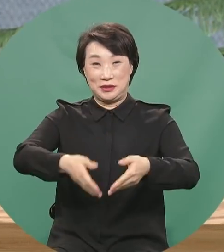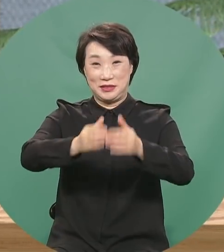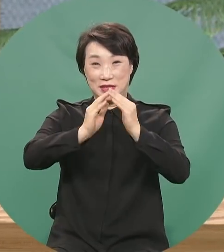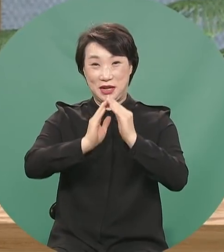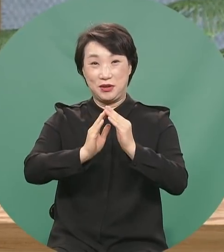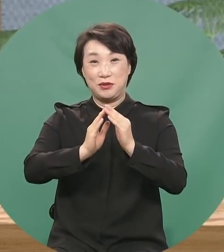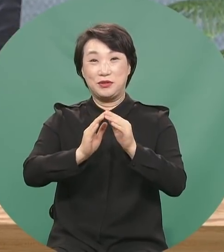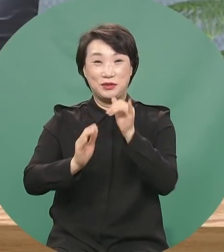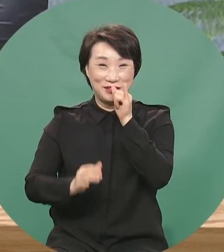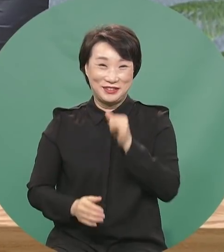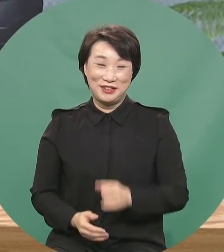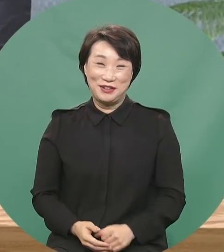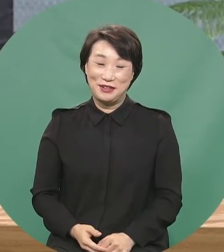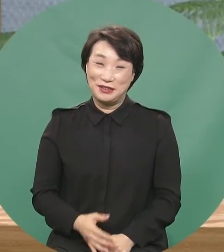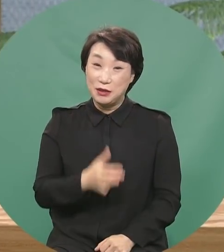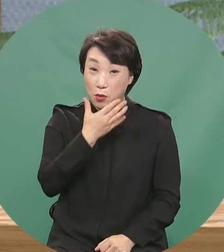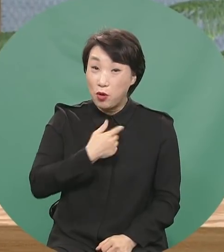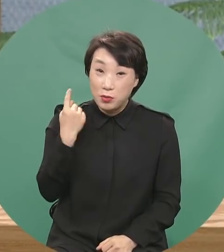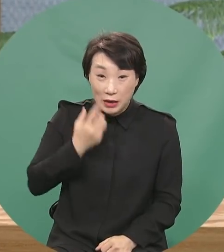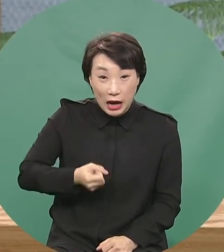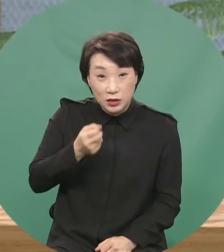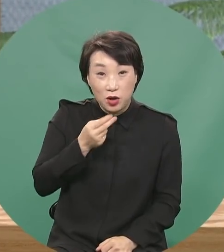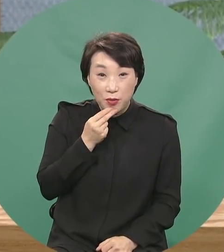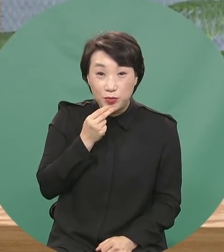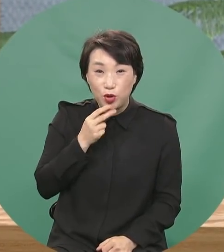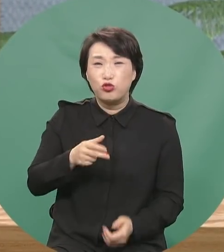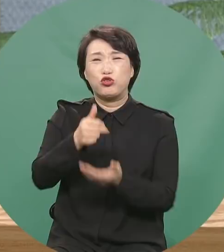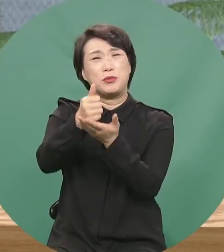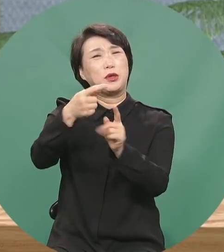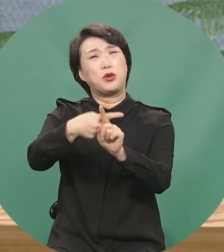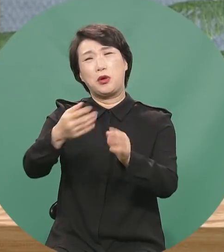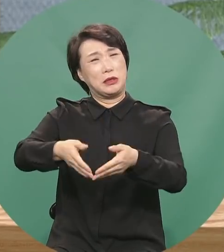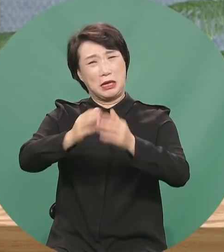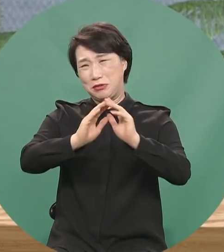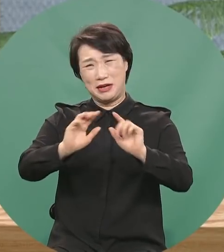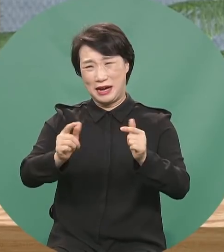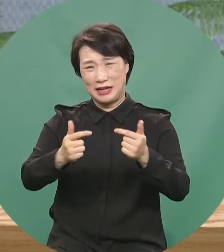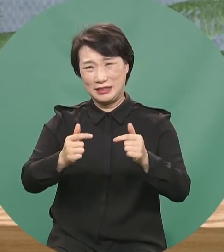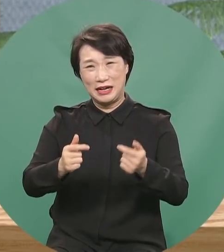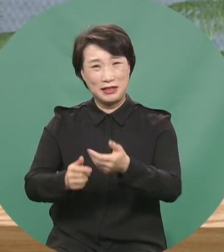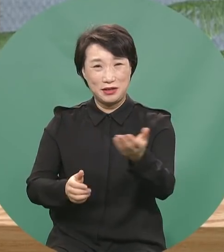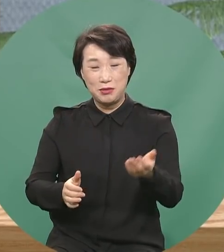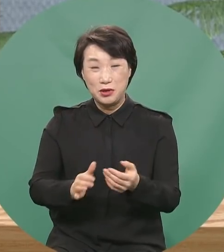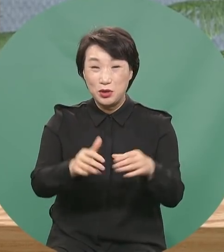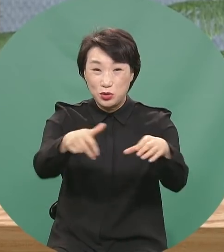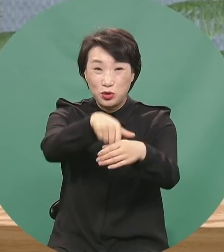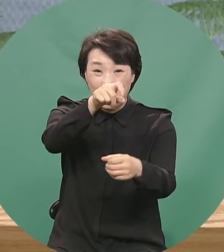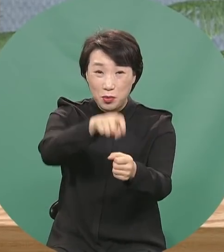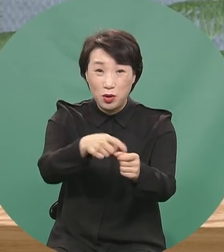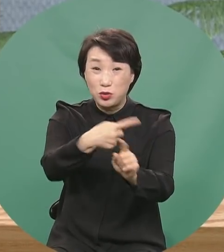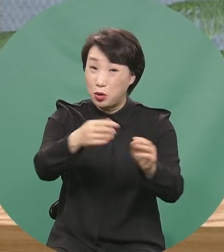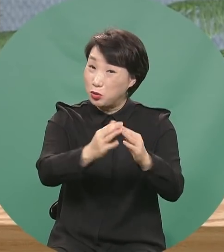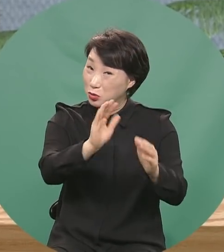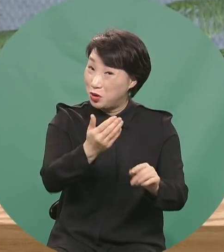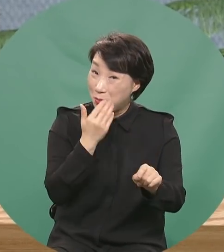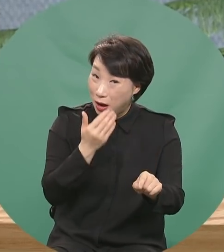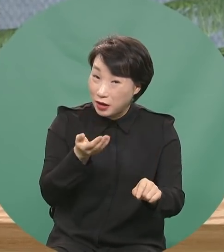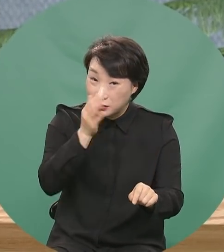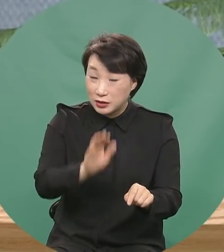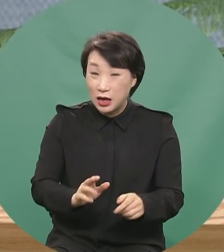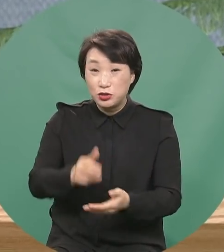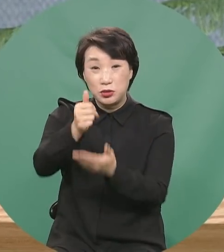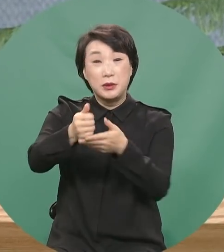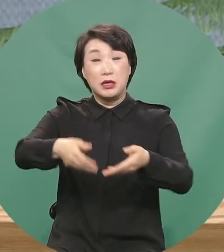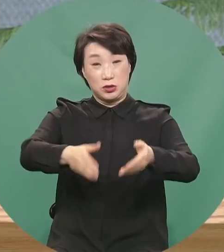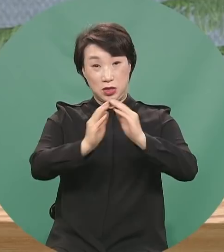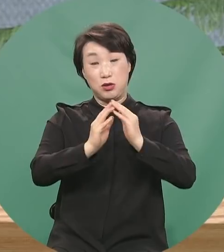세웠으니 복음이 없다면 주님이 세운 교회는 아닙니다. 종교적인 교회는 될 수 있으나 주님이 세운